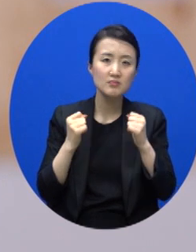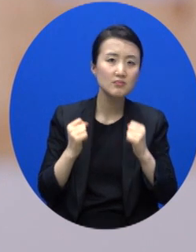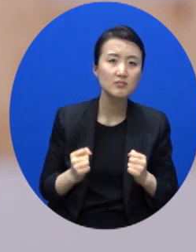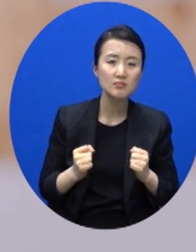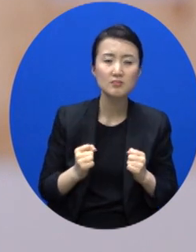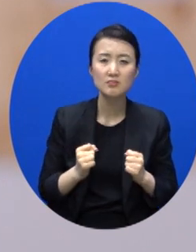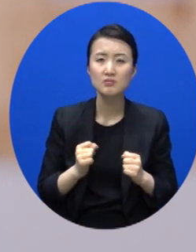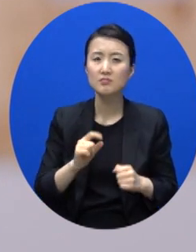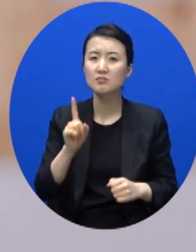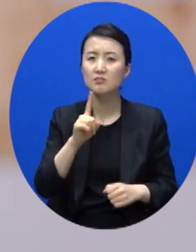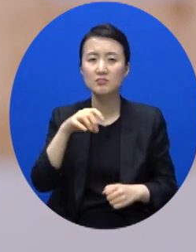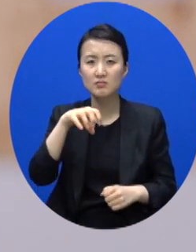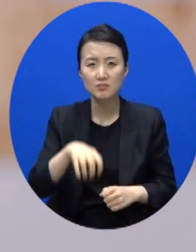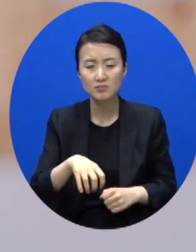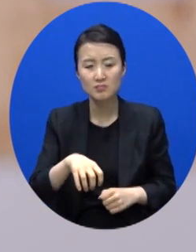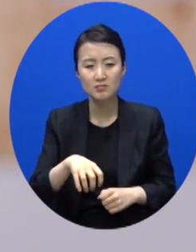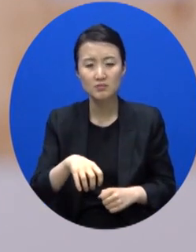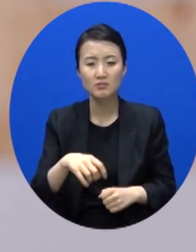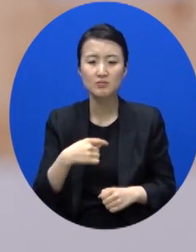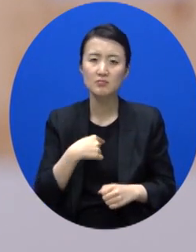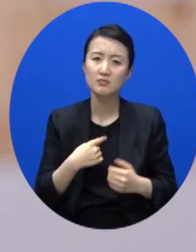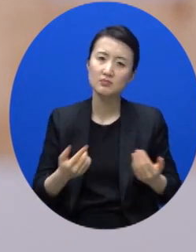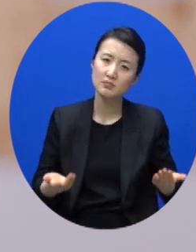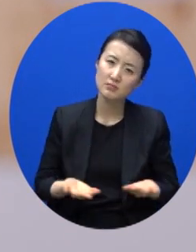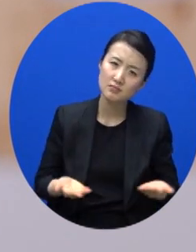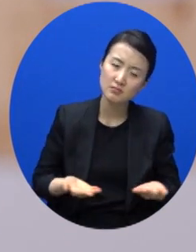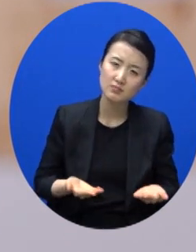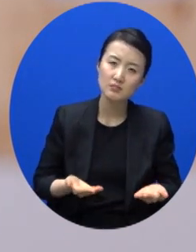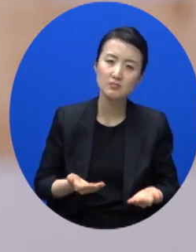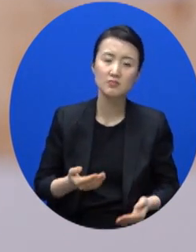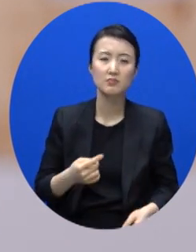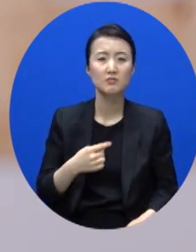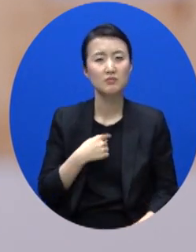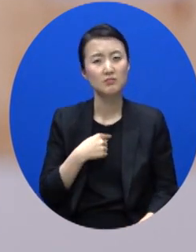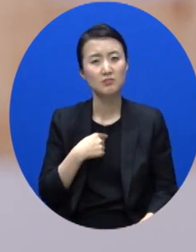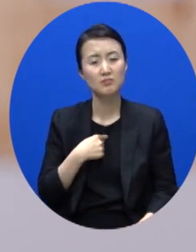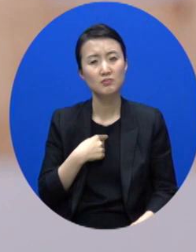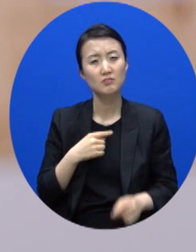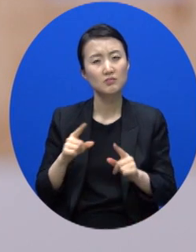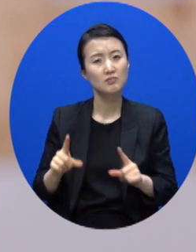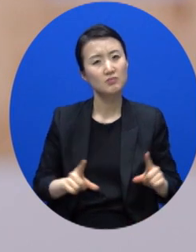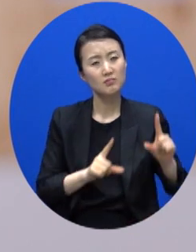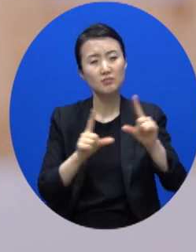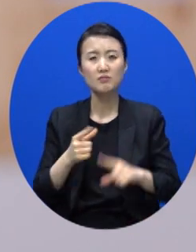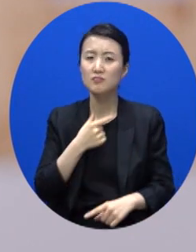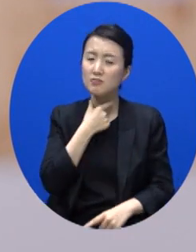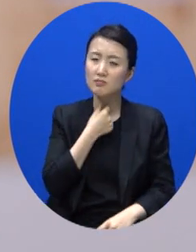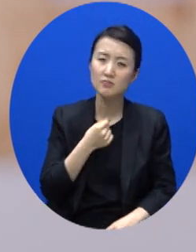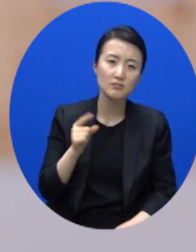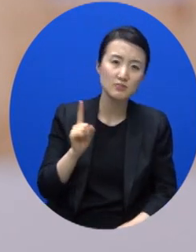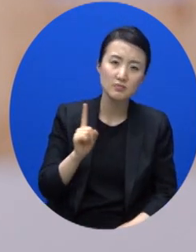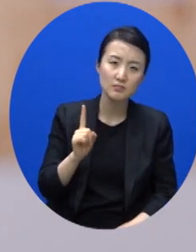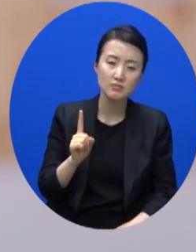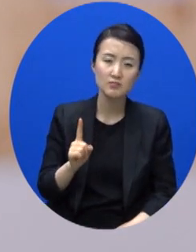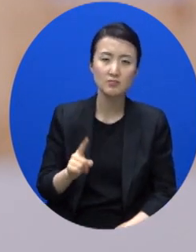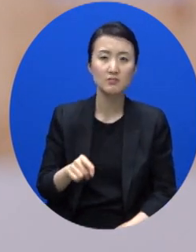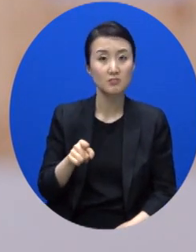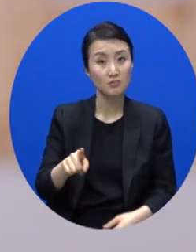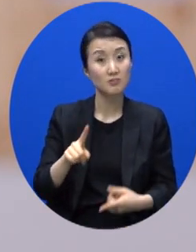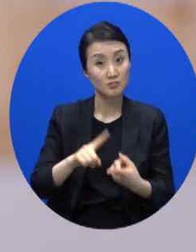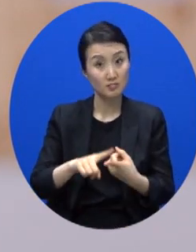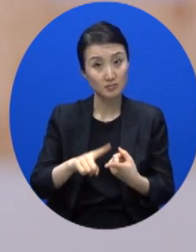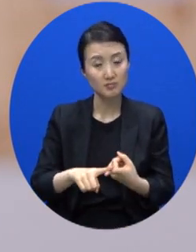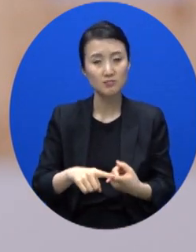어디에서 내가 일을 하고 어디에서 어떤 생활을 할 것인가 거기에